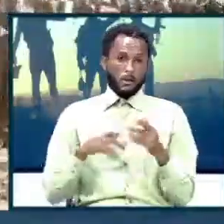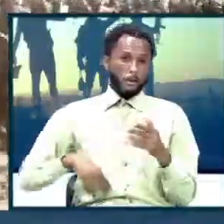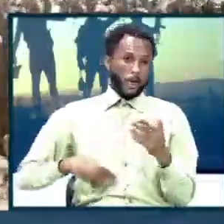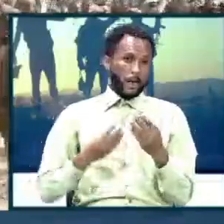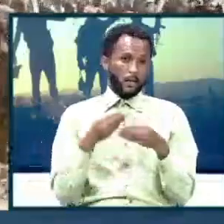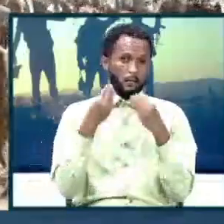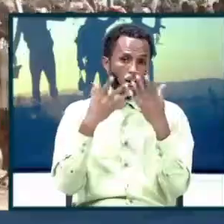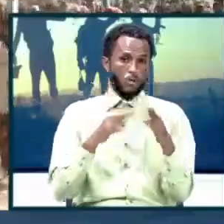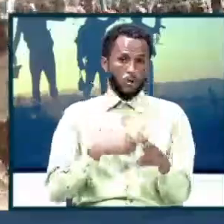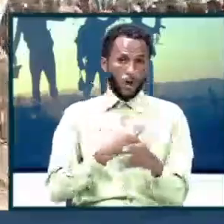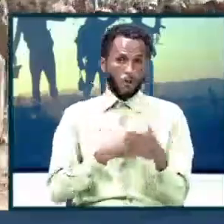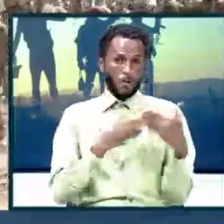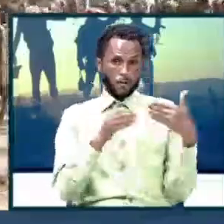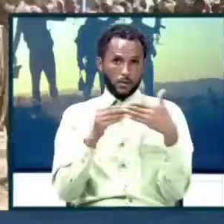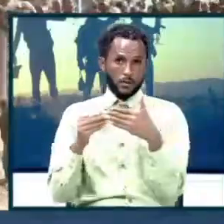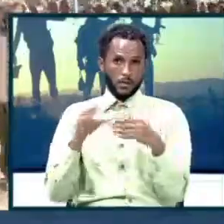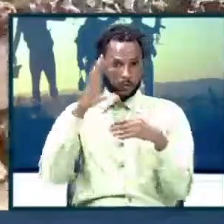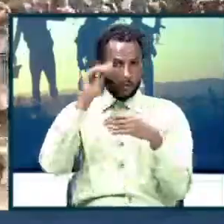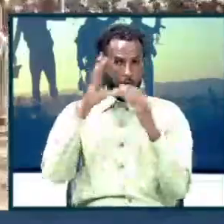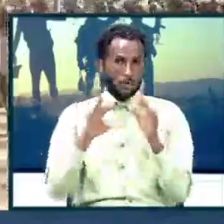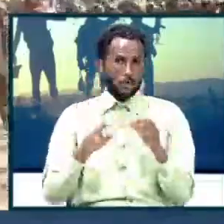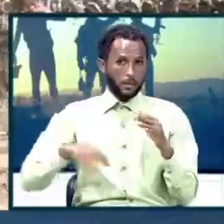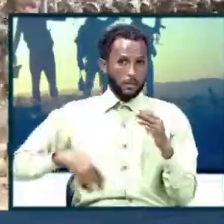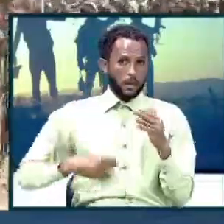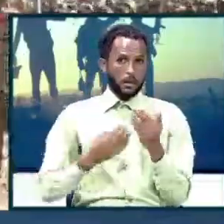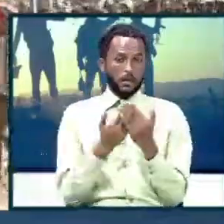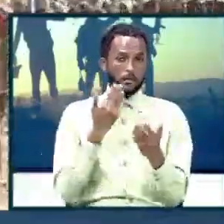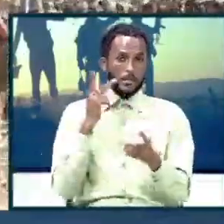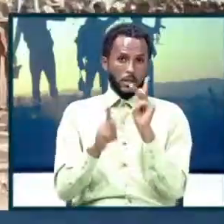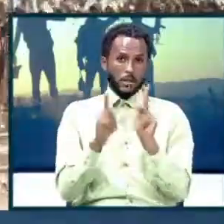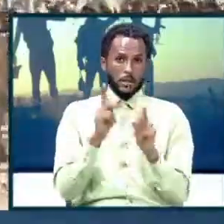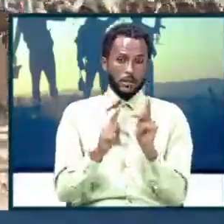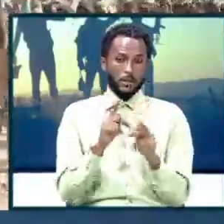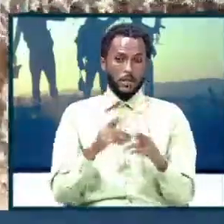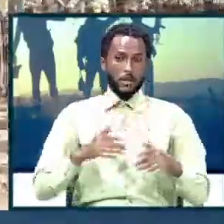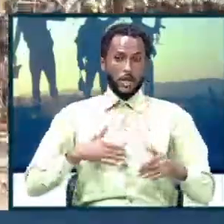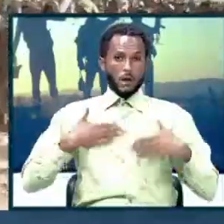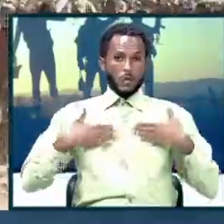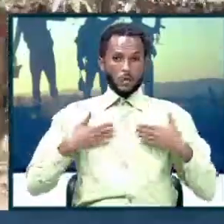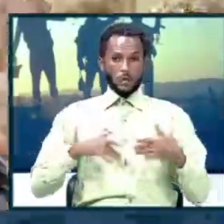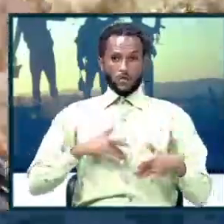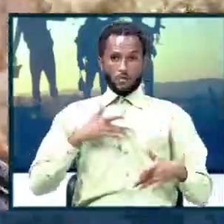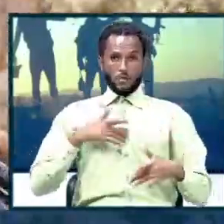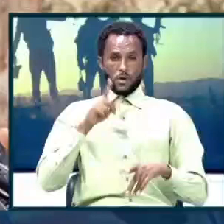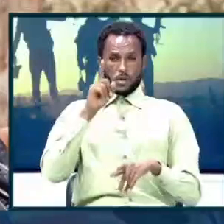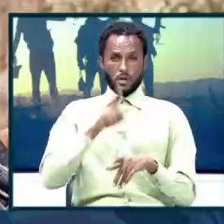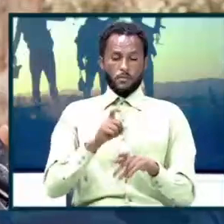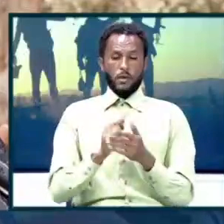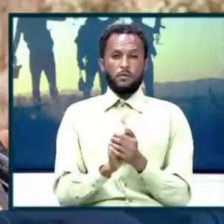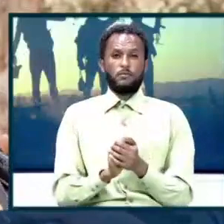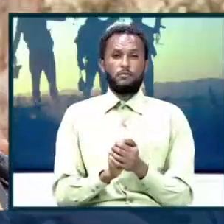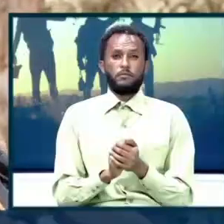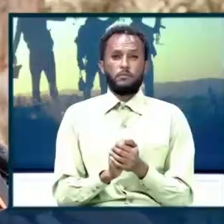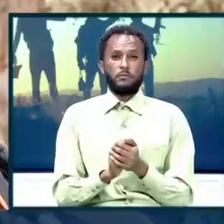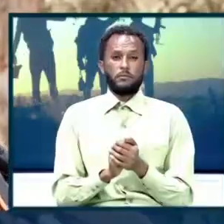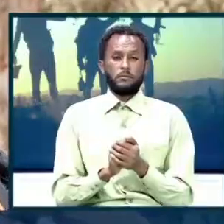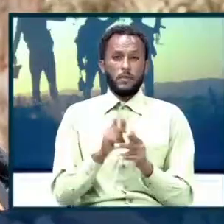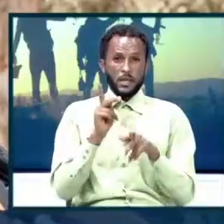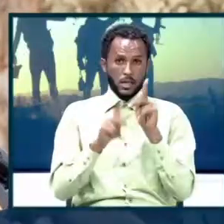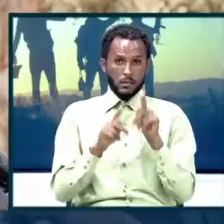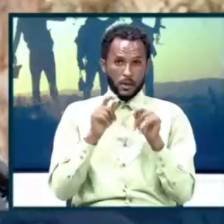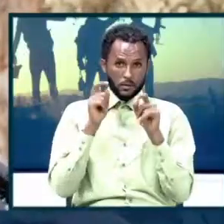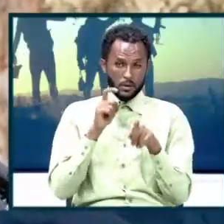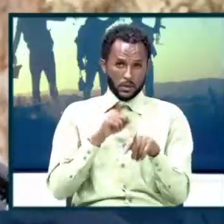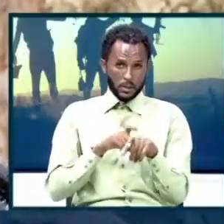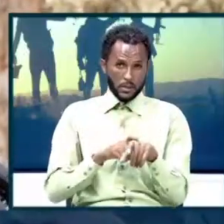ምሃቡ ብሃይማኖት ዝምራሕ ሰብኣውነትን ምሕረትን ዘቐድም ህዝቢ ትግራይ ሓበን ክስምዖ ይግባእ ኢሎም መንግስትና ህዝብና ኣብዚ ሰዓት